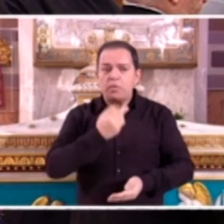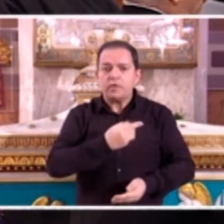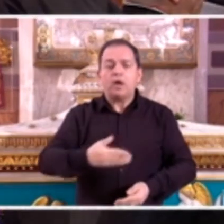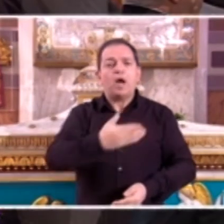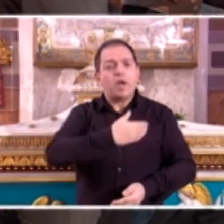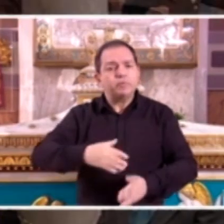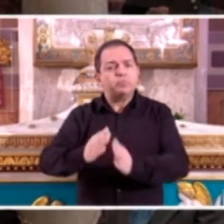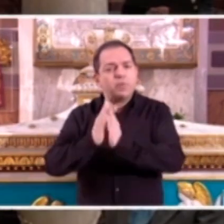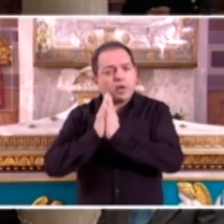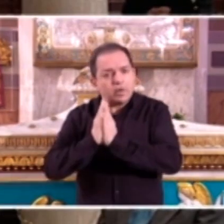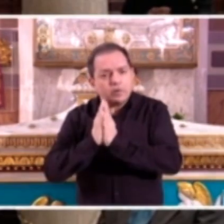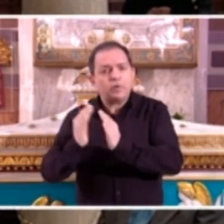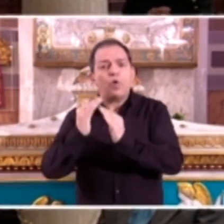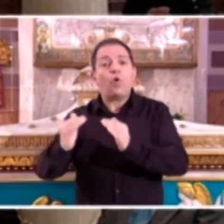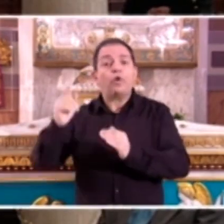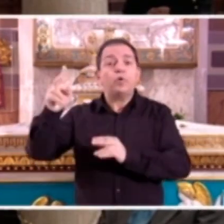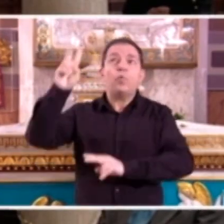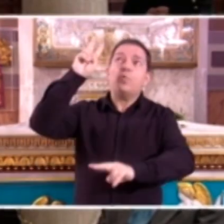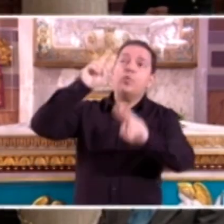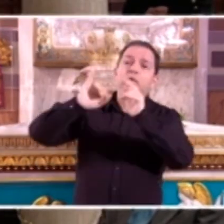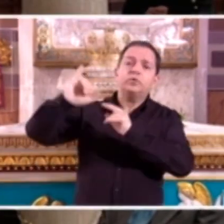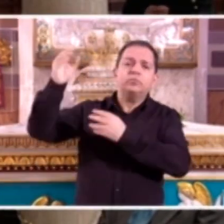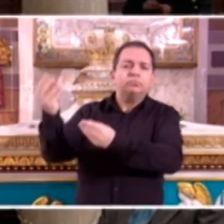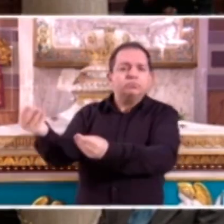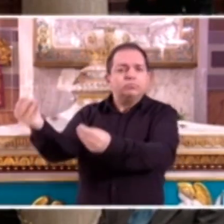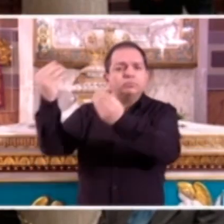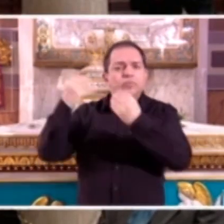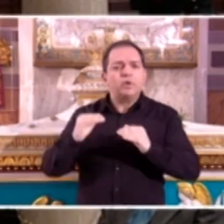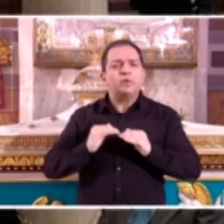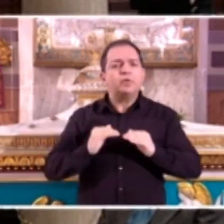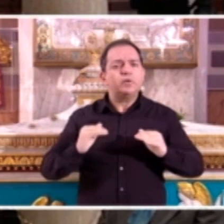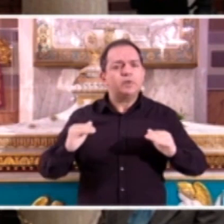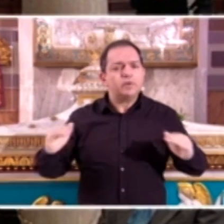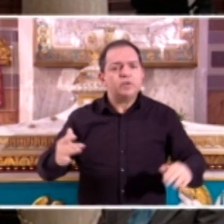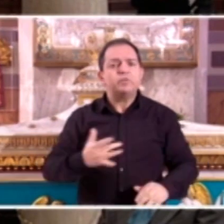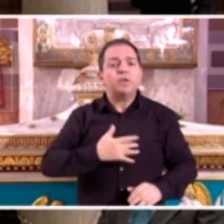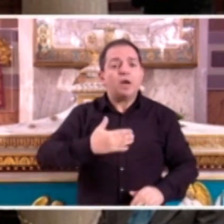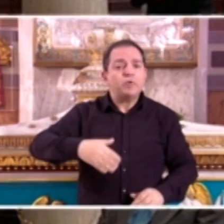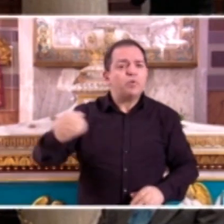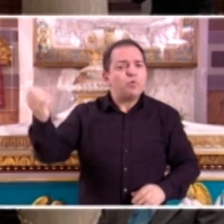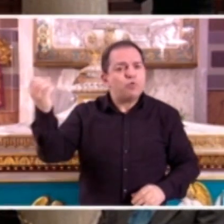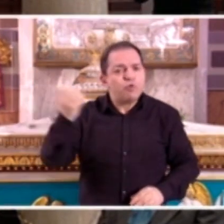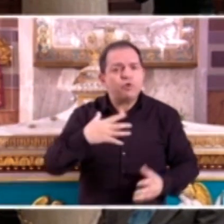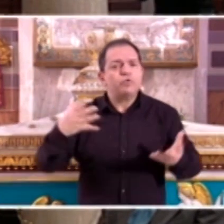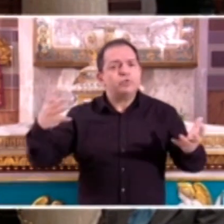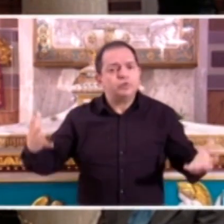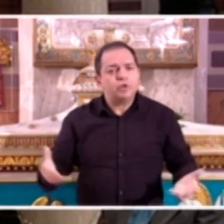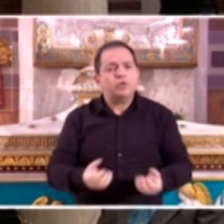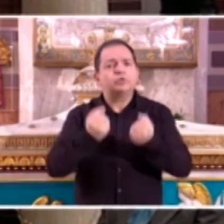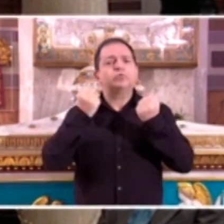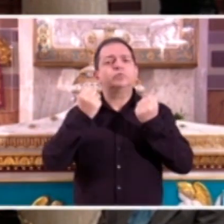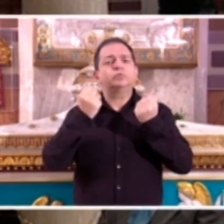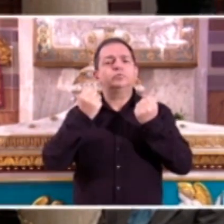ελέησον. Υπέρ της άνωθεν ειρήνης και της σωτηρίας των ψυχών ημών,